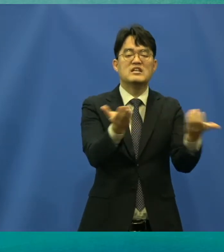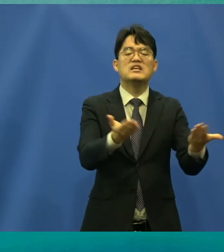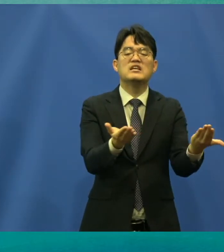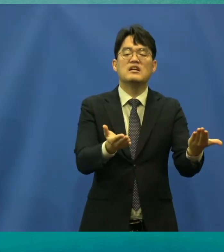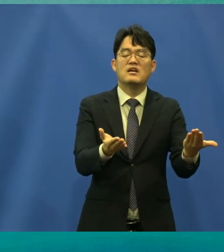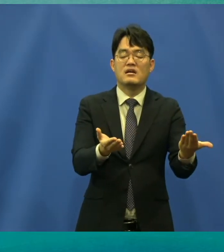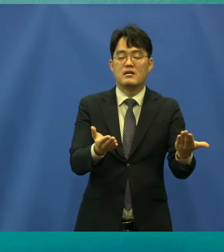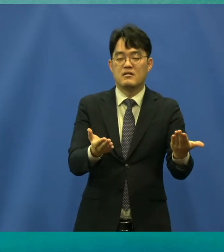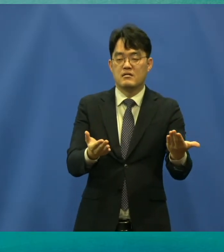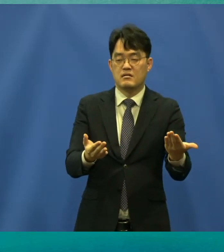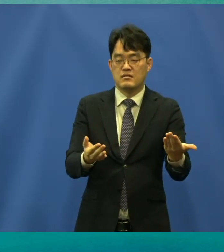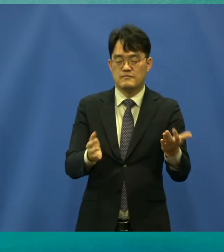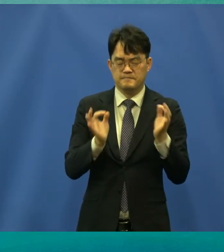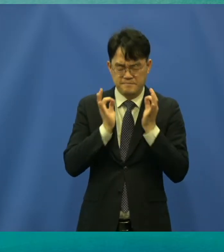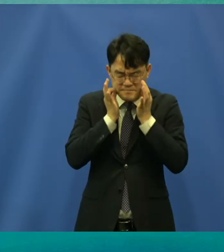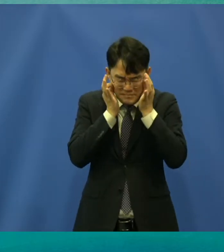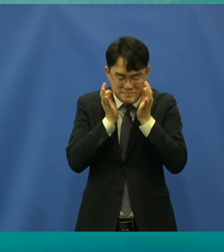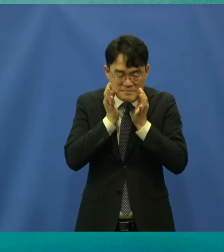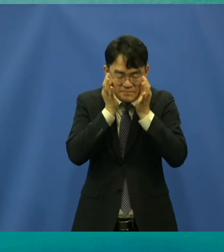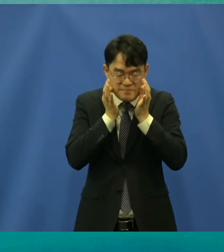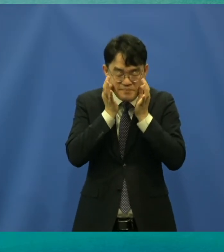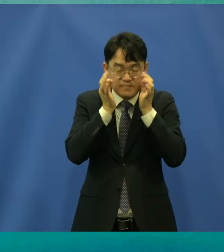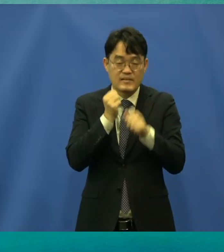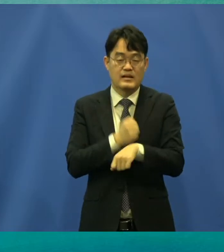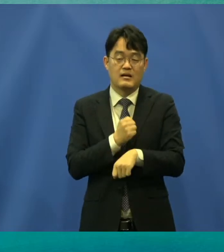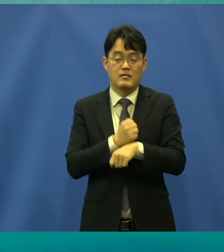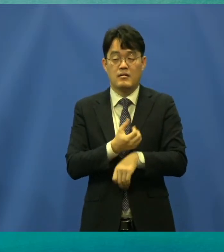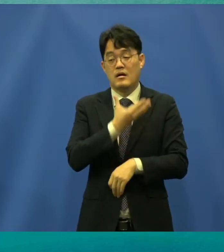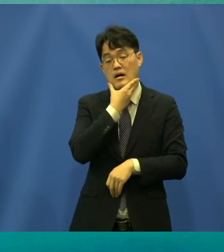무엇보다도 때를 얻든지 못 얻든지 복음을 전하는 일들.